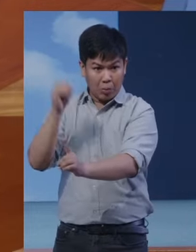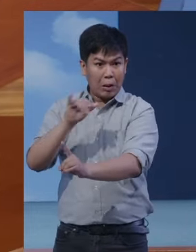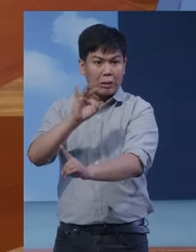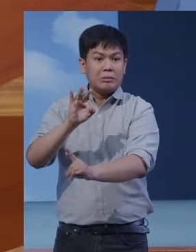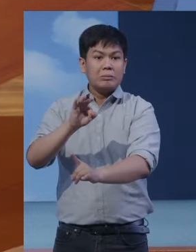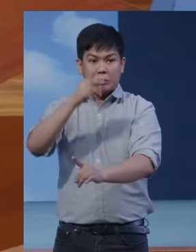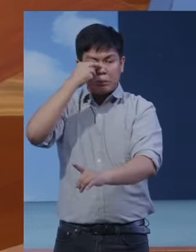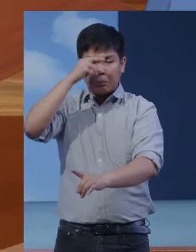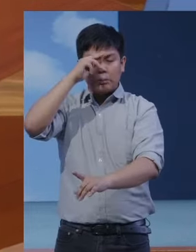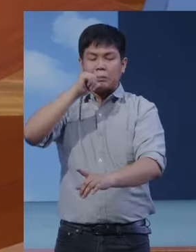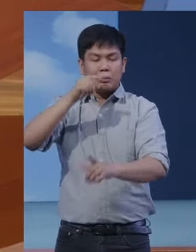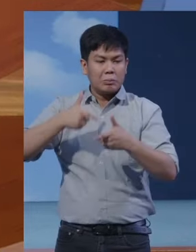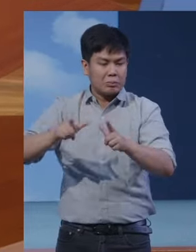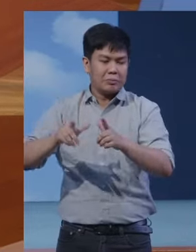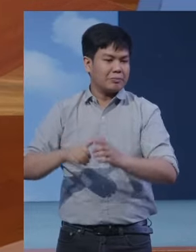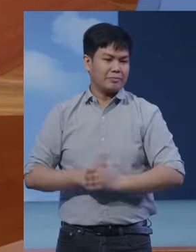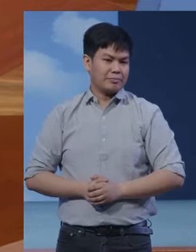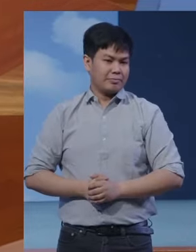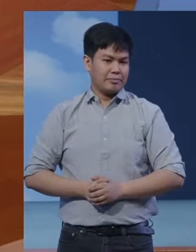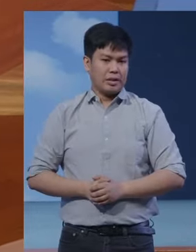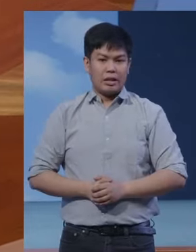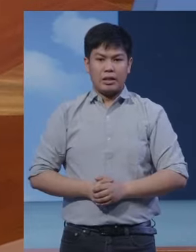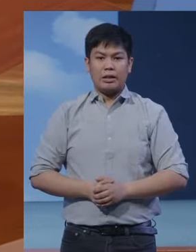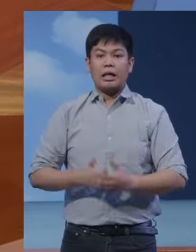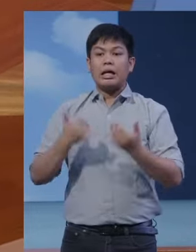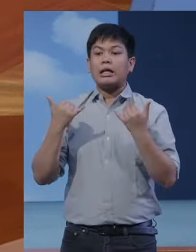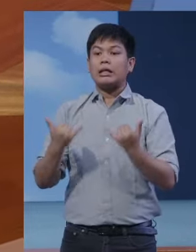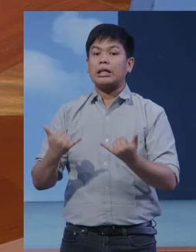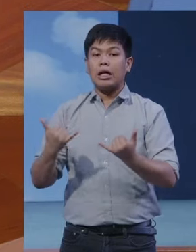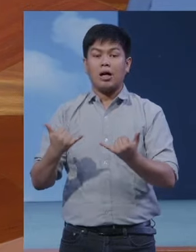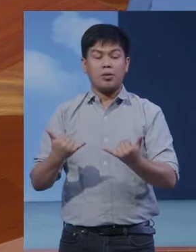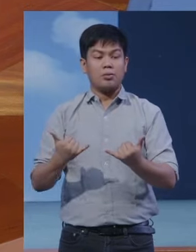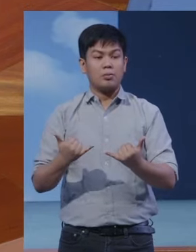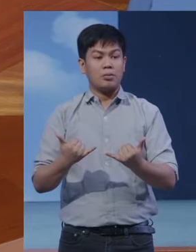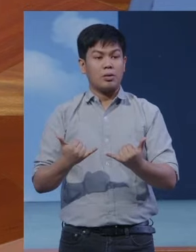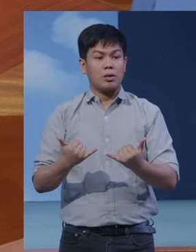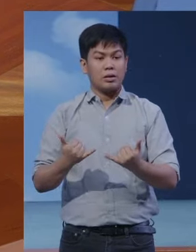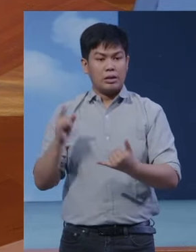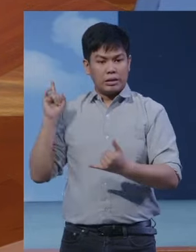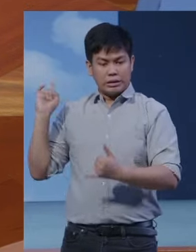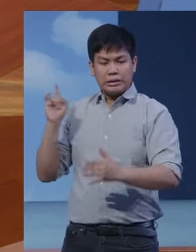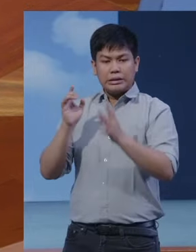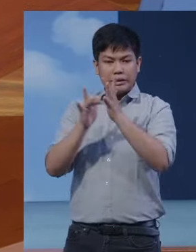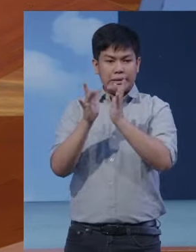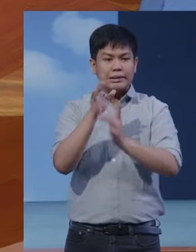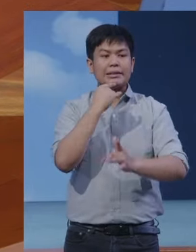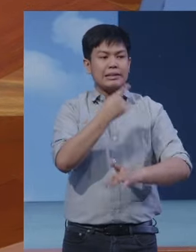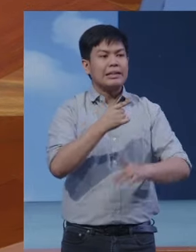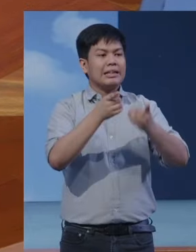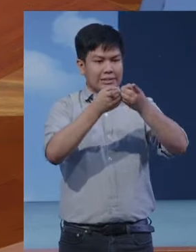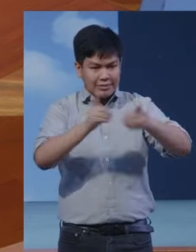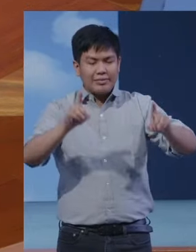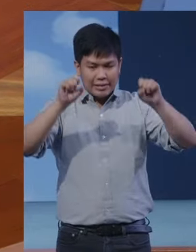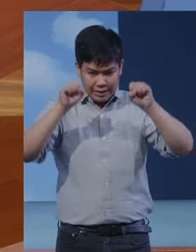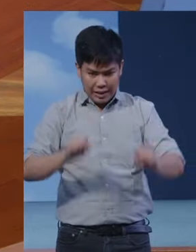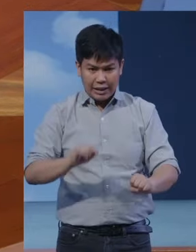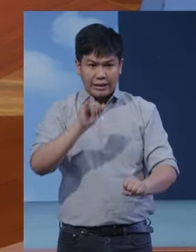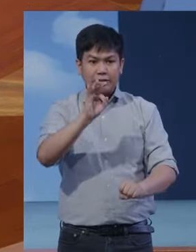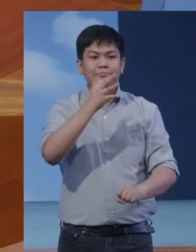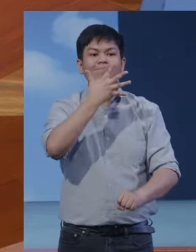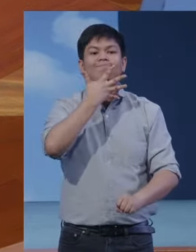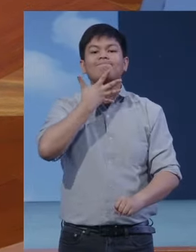ni Jesus except for sexual immorality pornea and maries